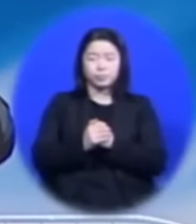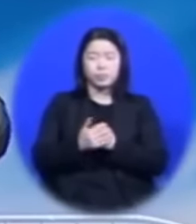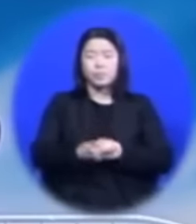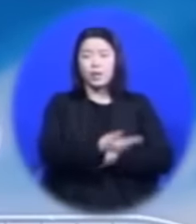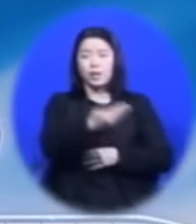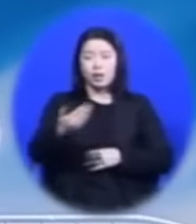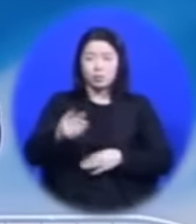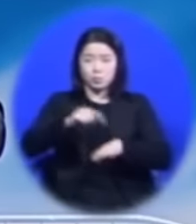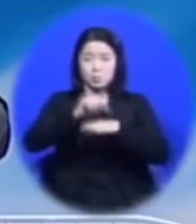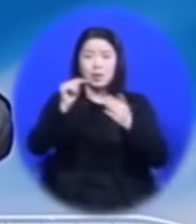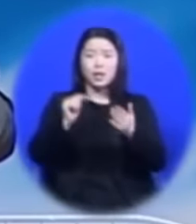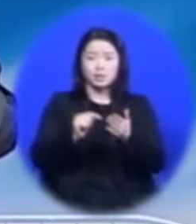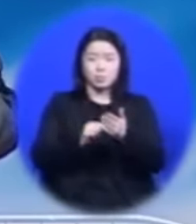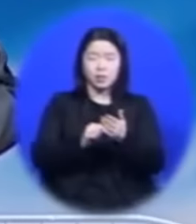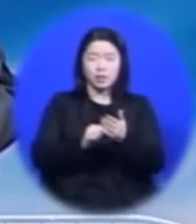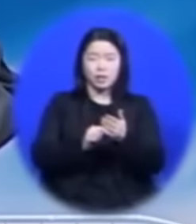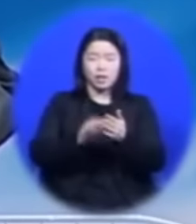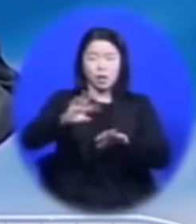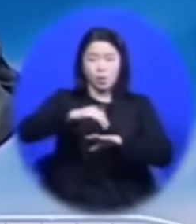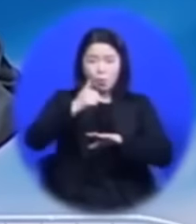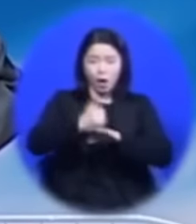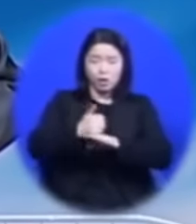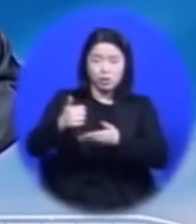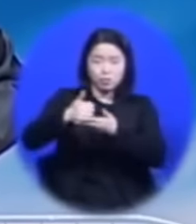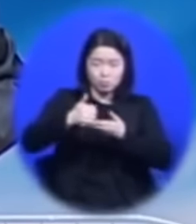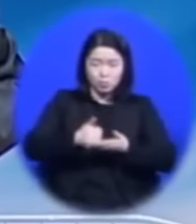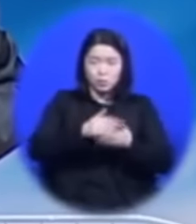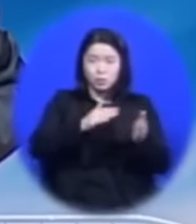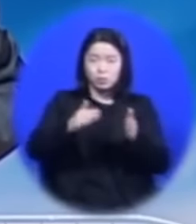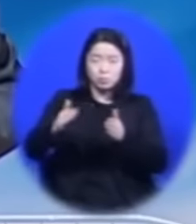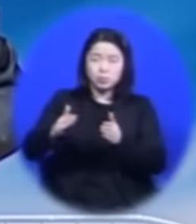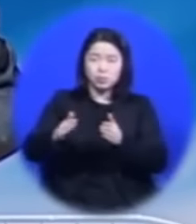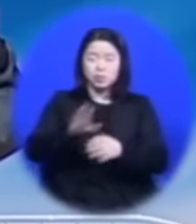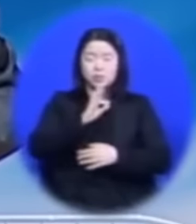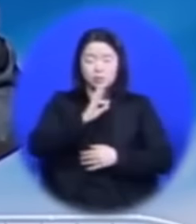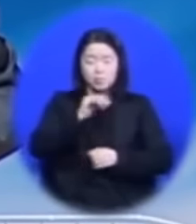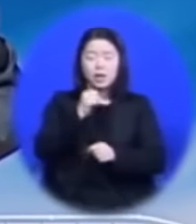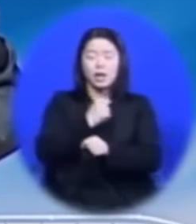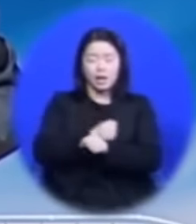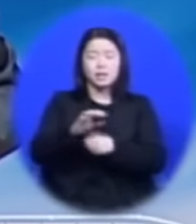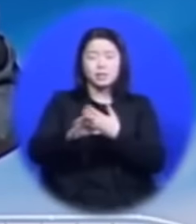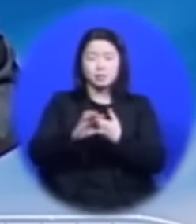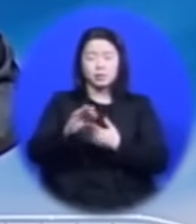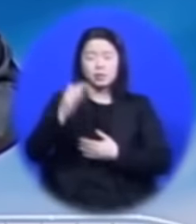여러분이 마음에 왕을 모실 준비를 정말 하시면 됩니다.